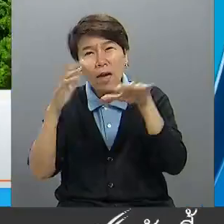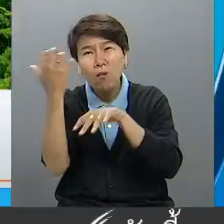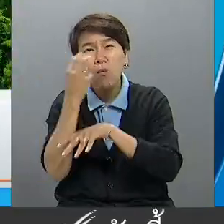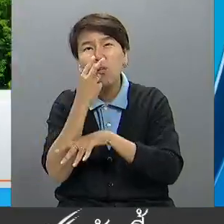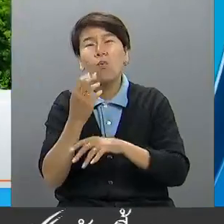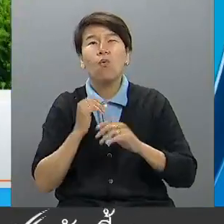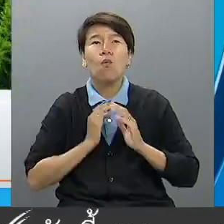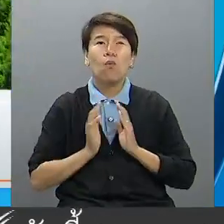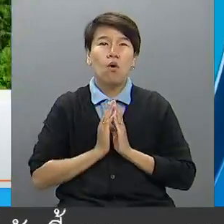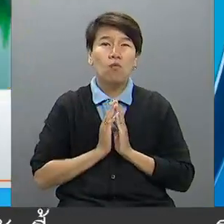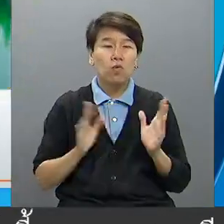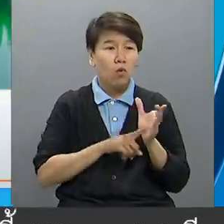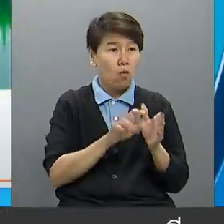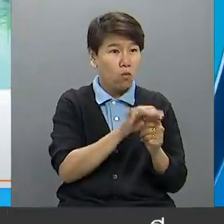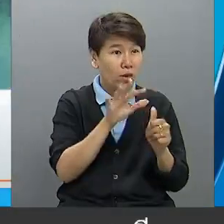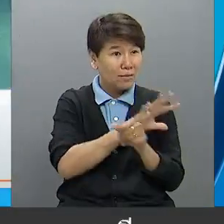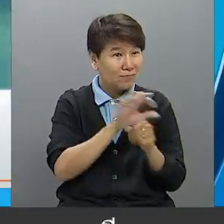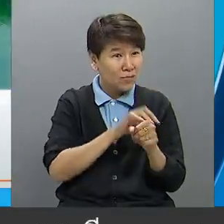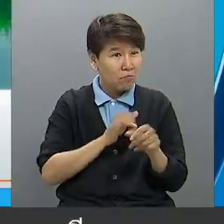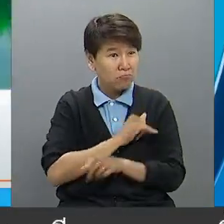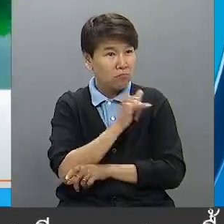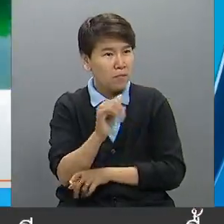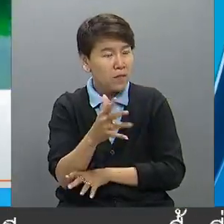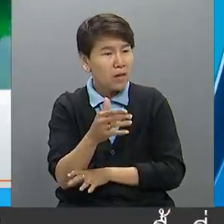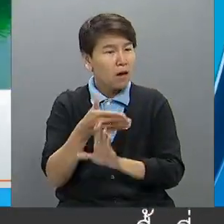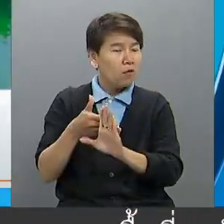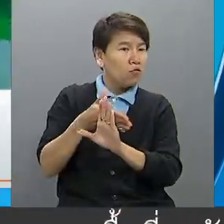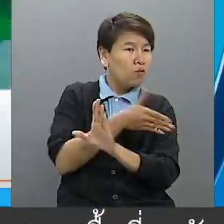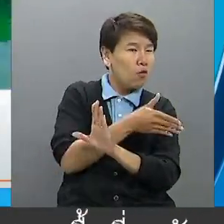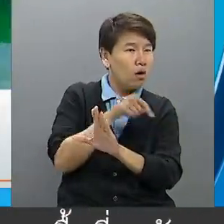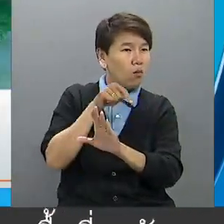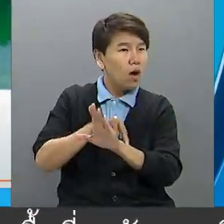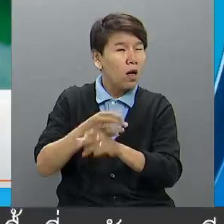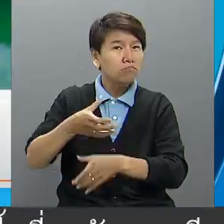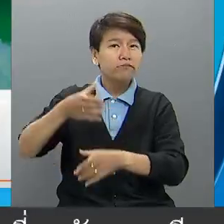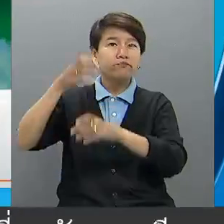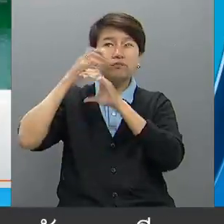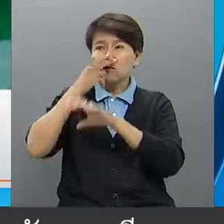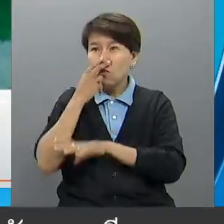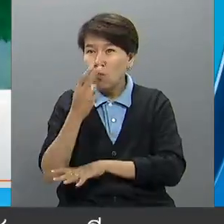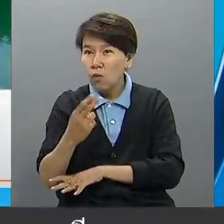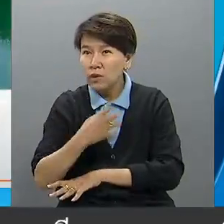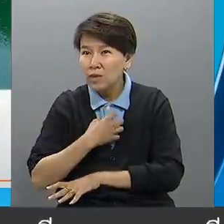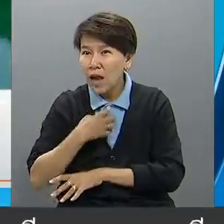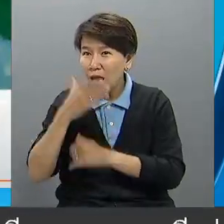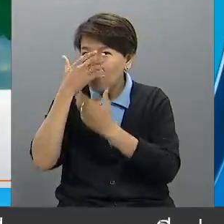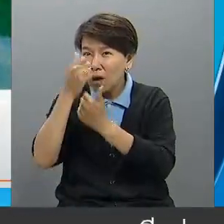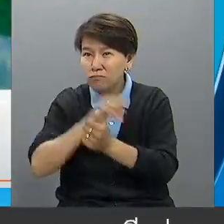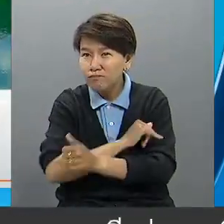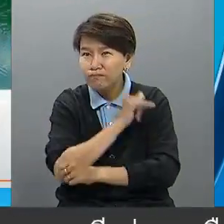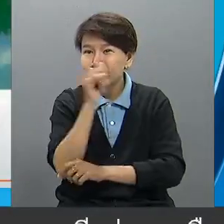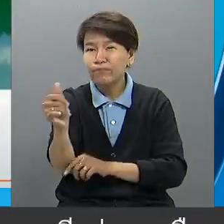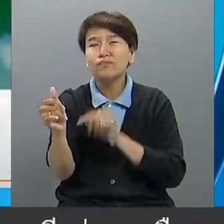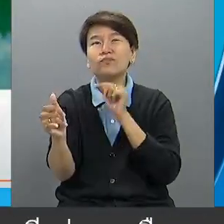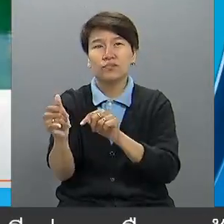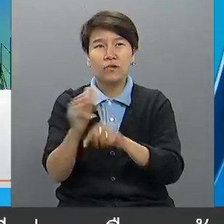ก็กลับไปดูภาพเก่าๆแล้วรู้สึกว่าโอ้คิดถึงอยากจะไปเที่ยวที่นู่นที่นี่แต่วันนี้ไม่ต้องไปแล้วค่ะไปกันนี่เลยค่ะสวิตเซอร์แลนด์เมืองไทย